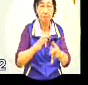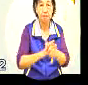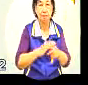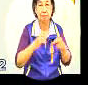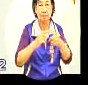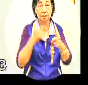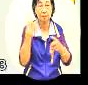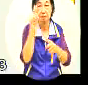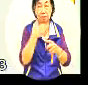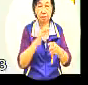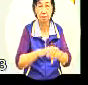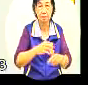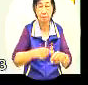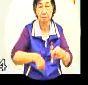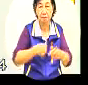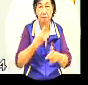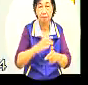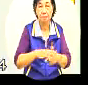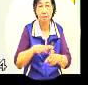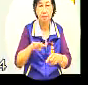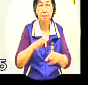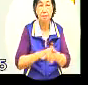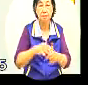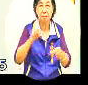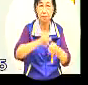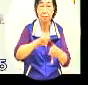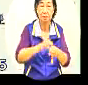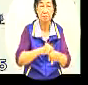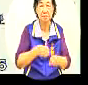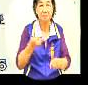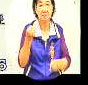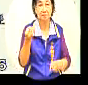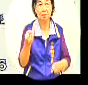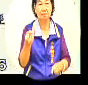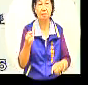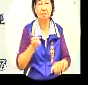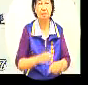自然增加率也是最低，